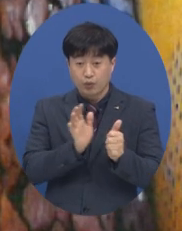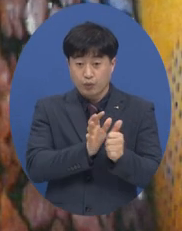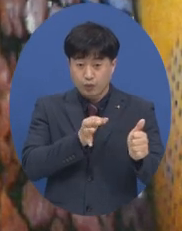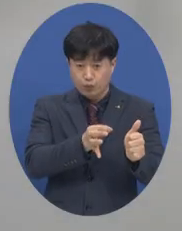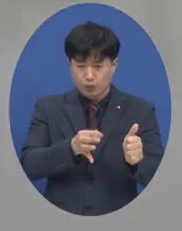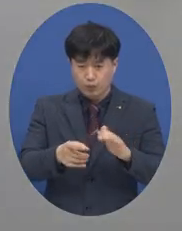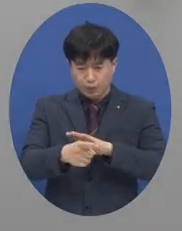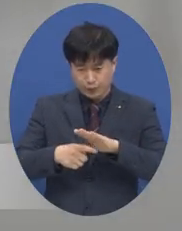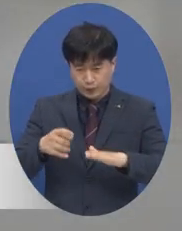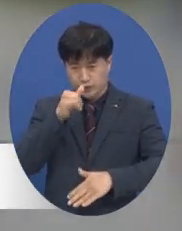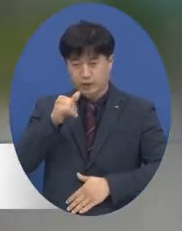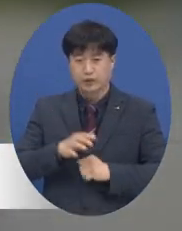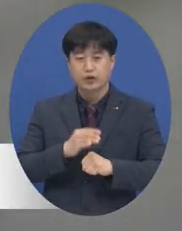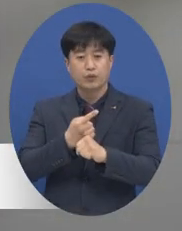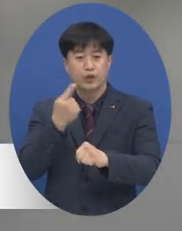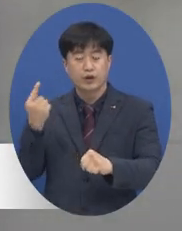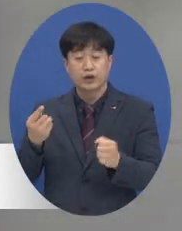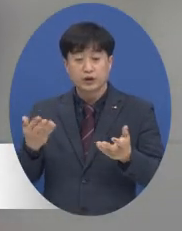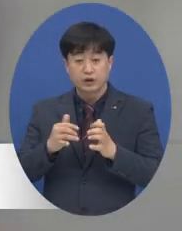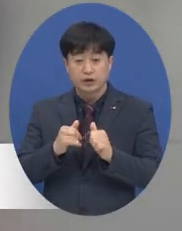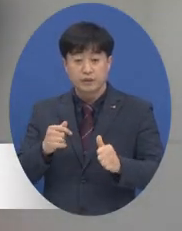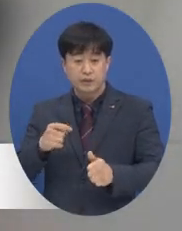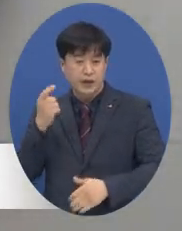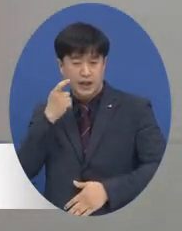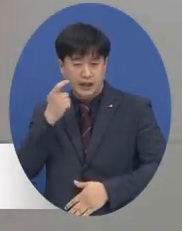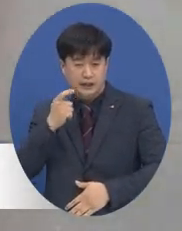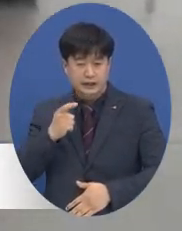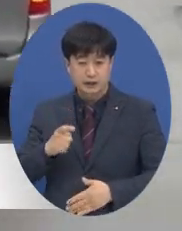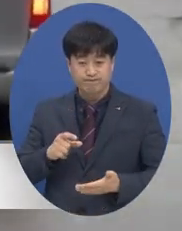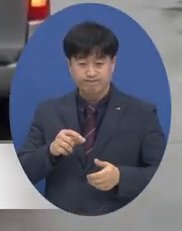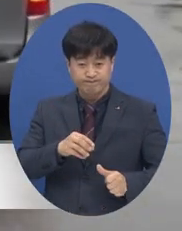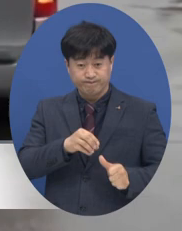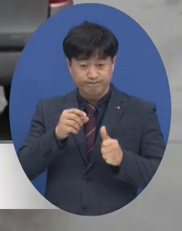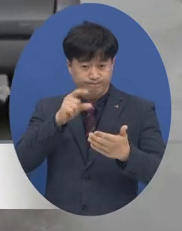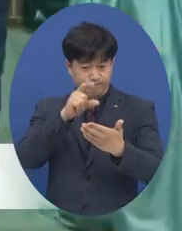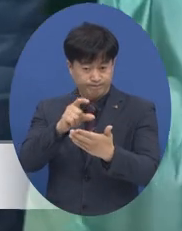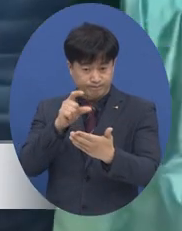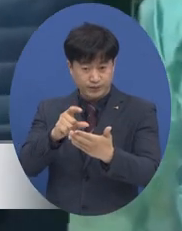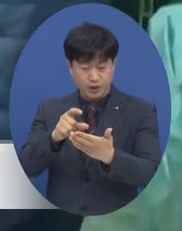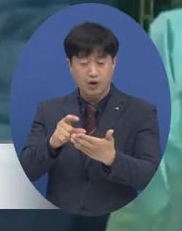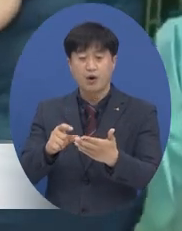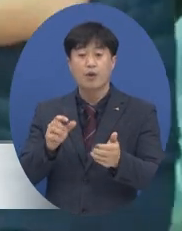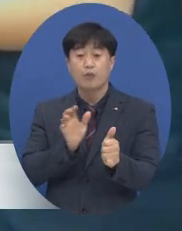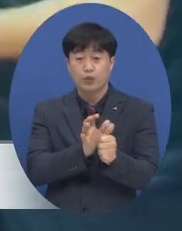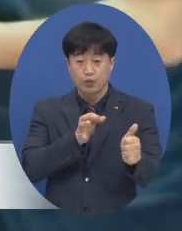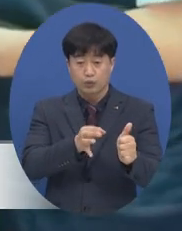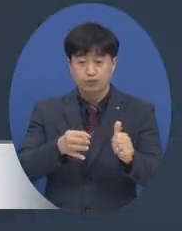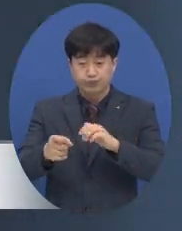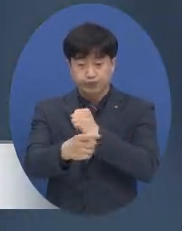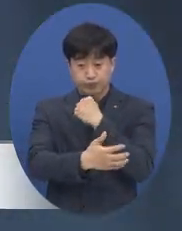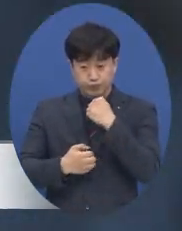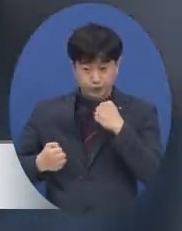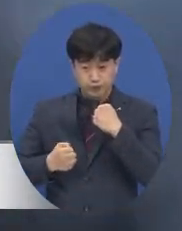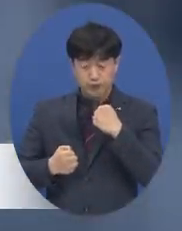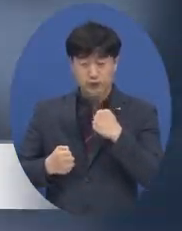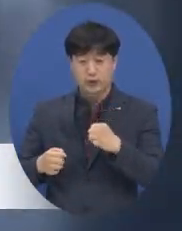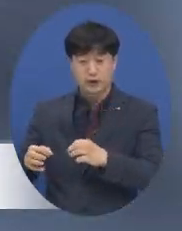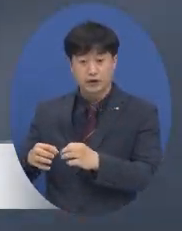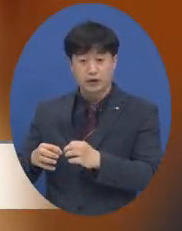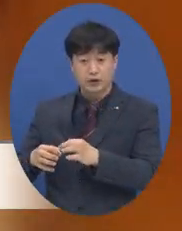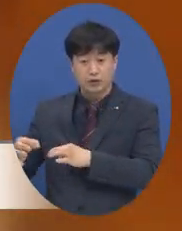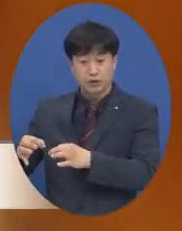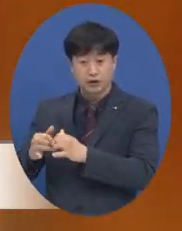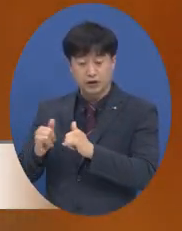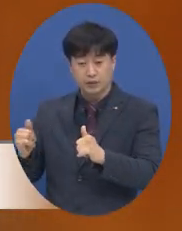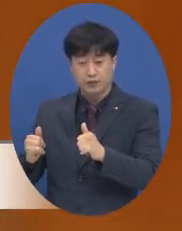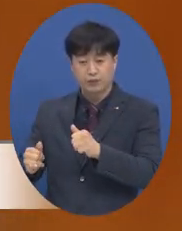씁니다 이외에도 종사자를 허위로 채용해 인건비 보조금을 횡령하고 거려 업체에게 뒷돈을 받는가 하면